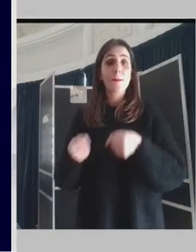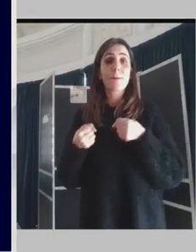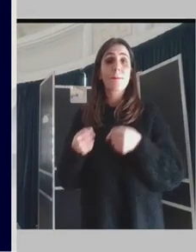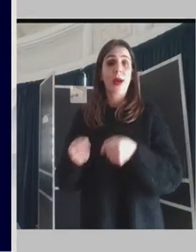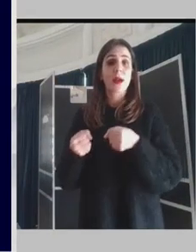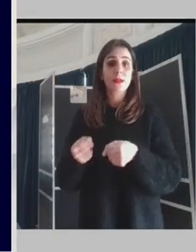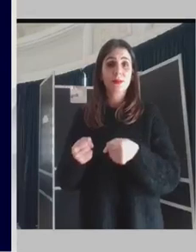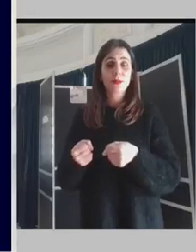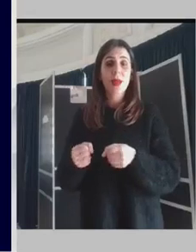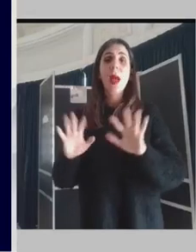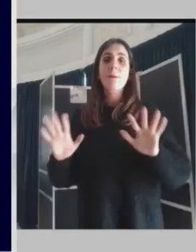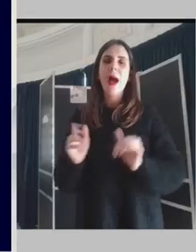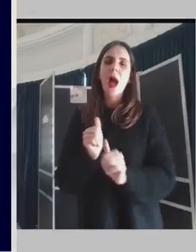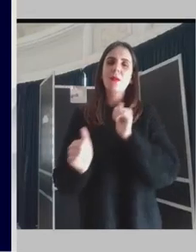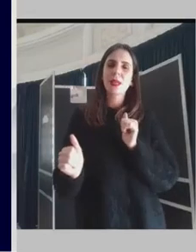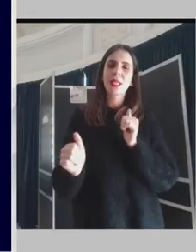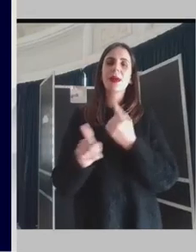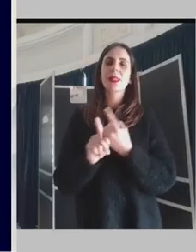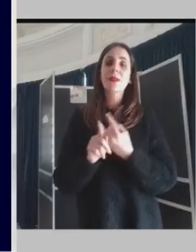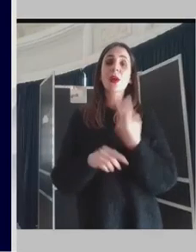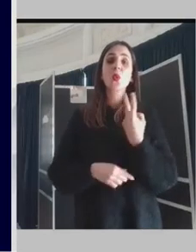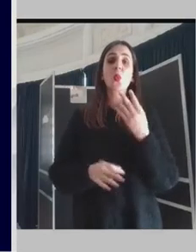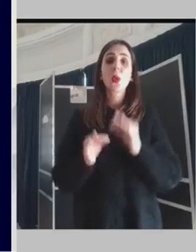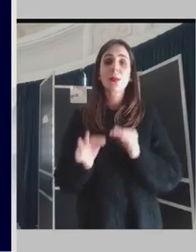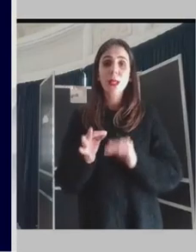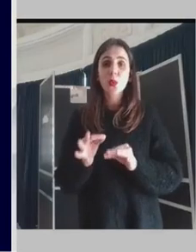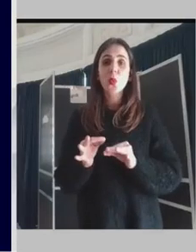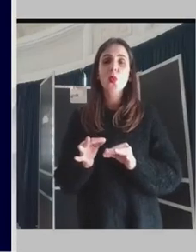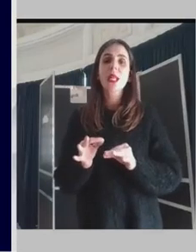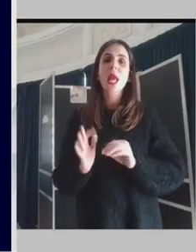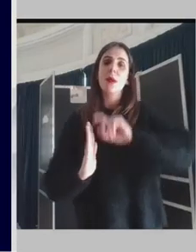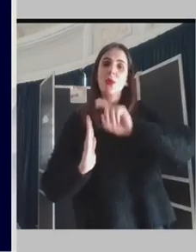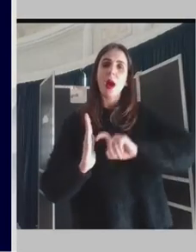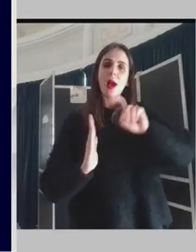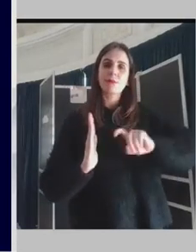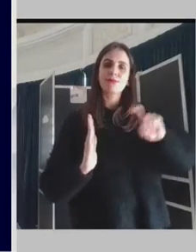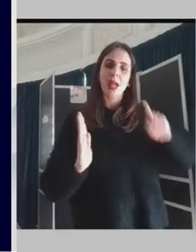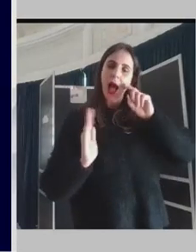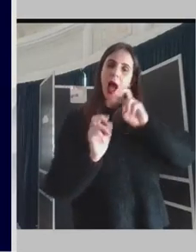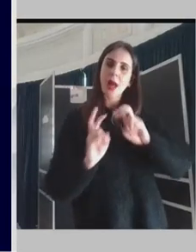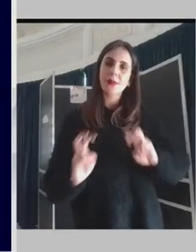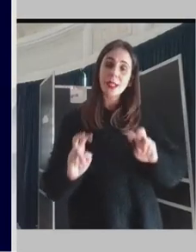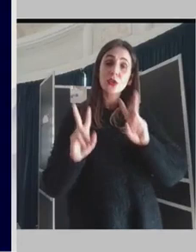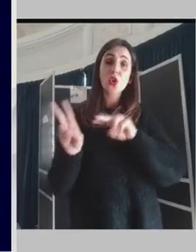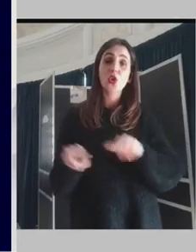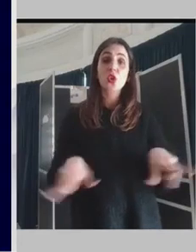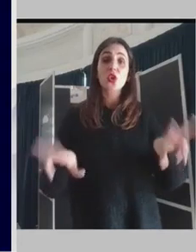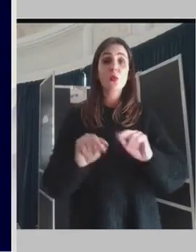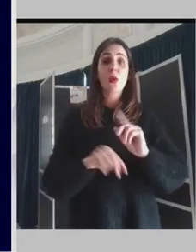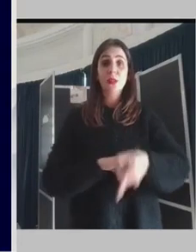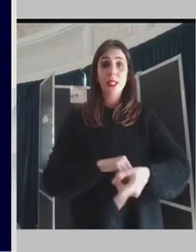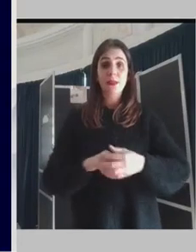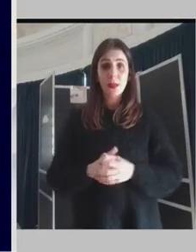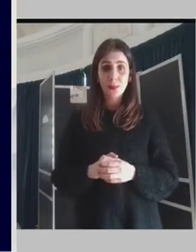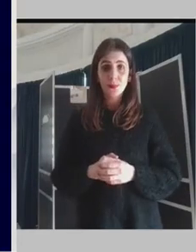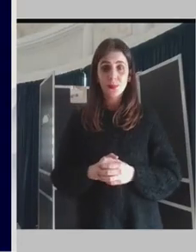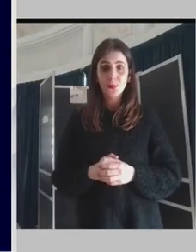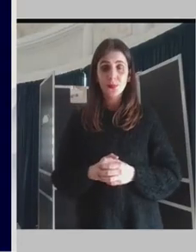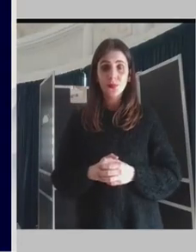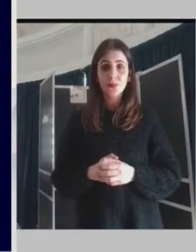dopo ogni 2 minuti ripete l'analisi del cuore del paziente.